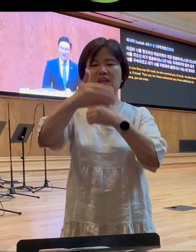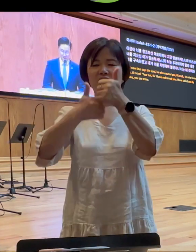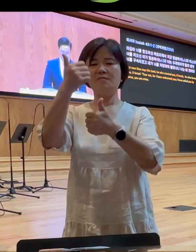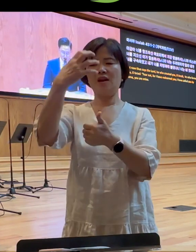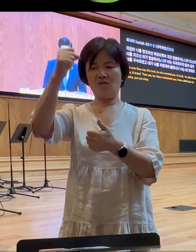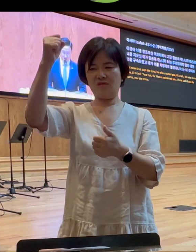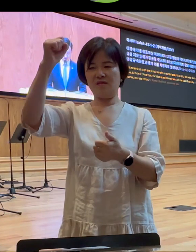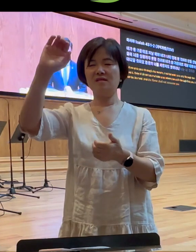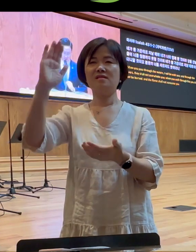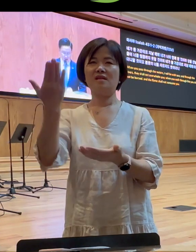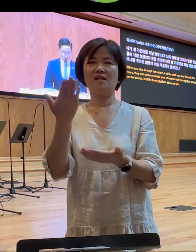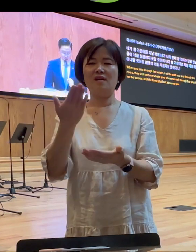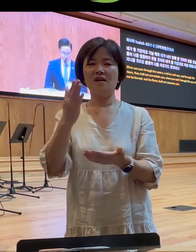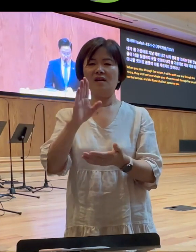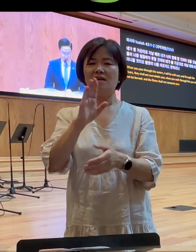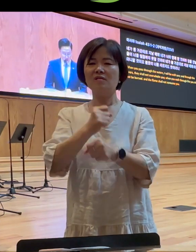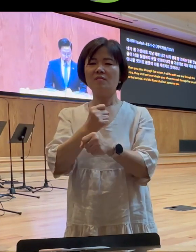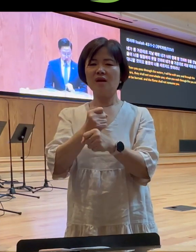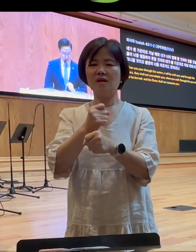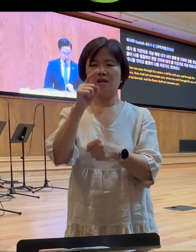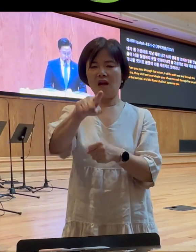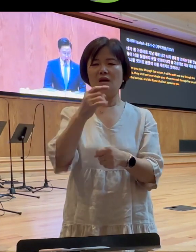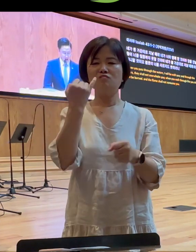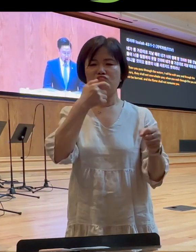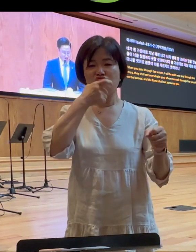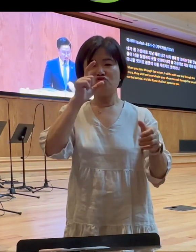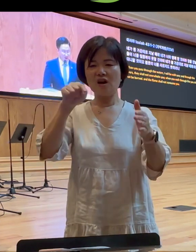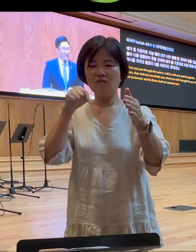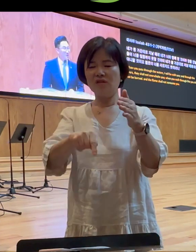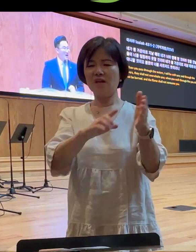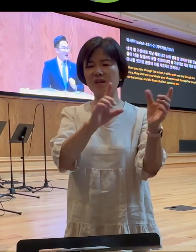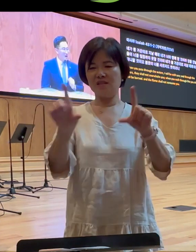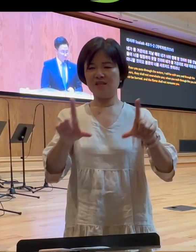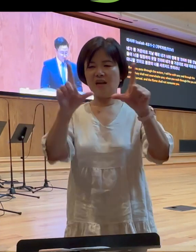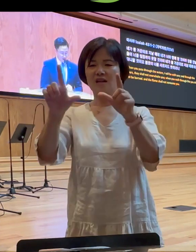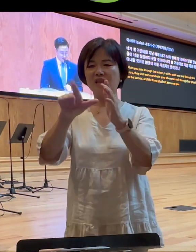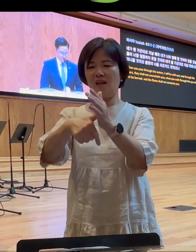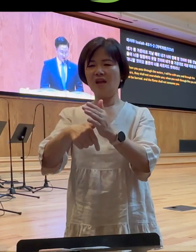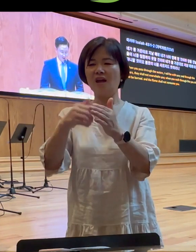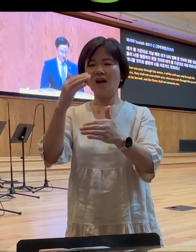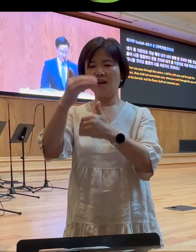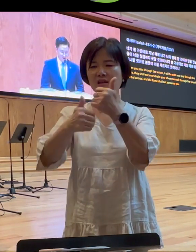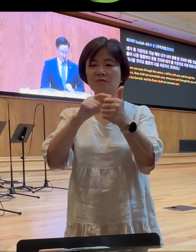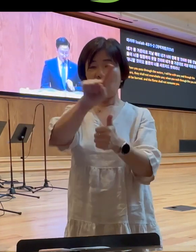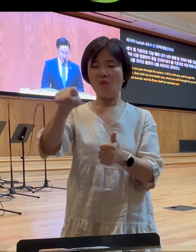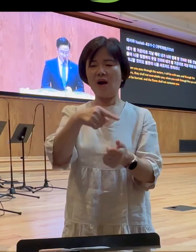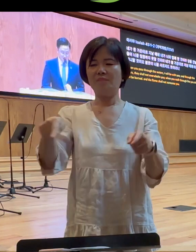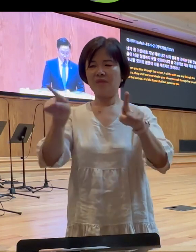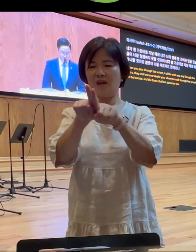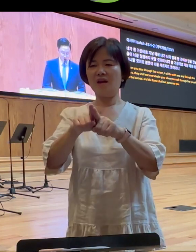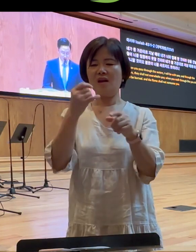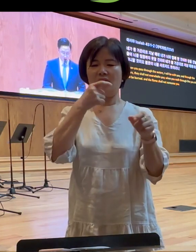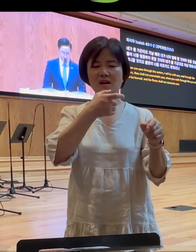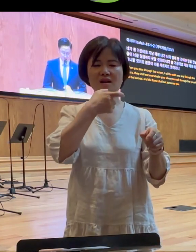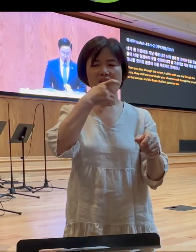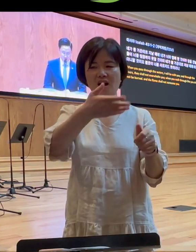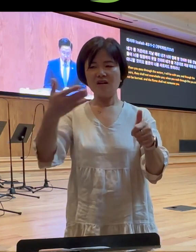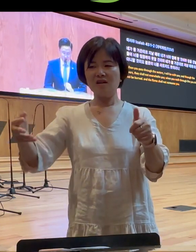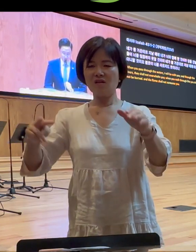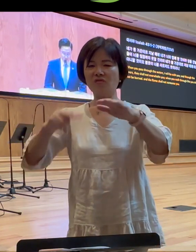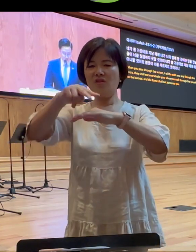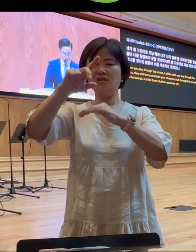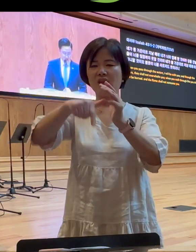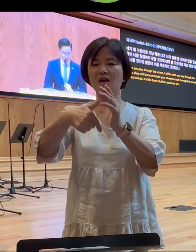내 것이라. 내가 물 가운데로 지날 때에 내가 너와 함께할 것이라. 강을 건널 때에 물이